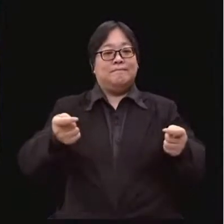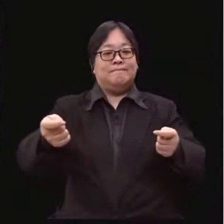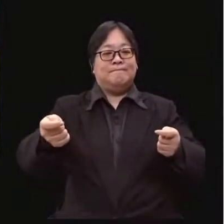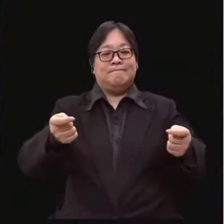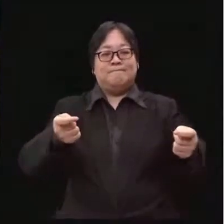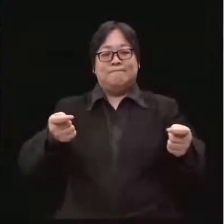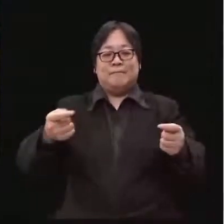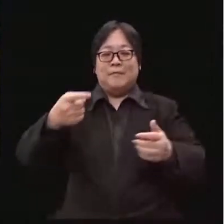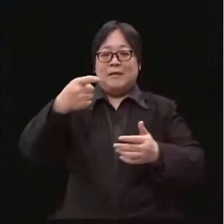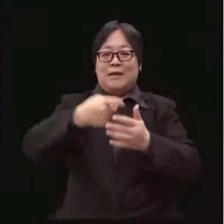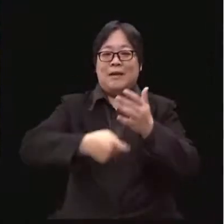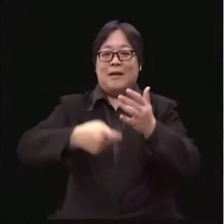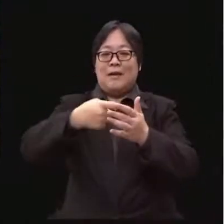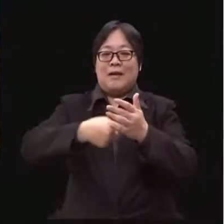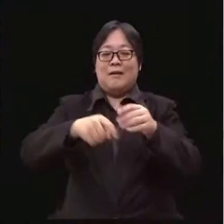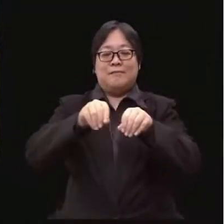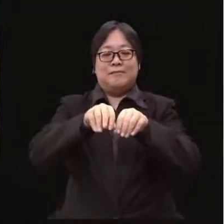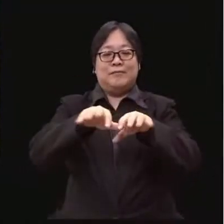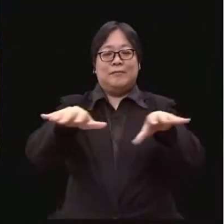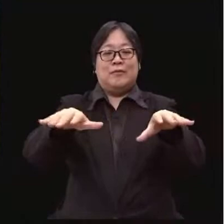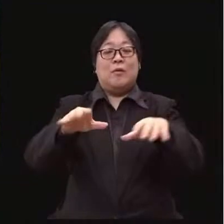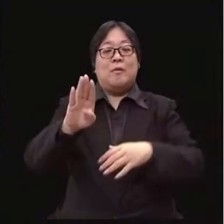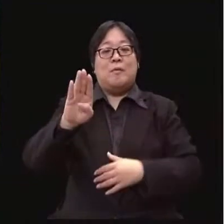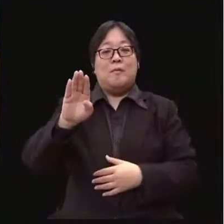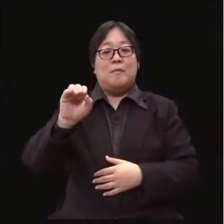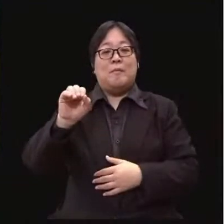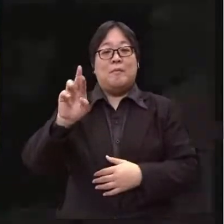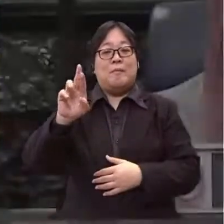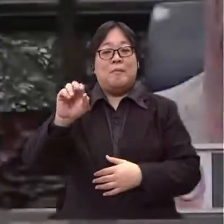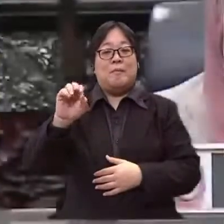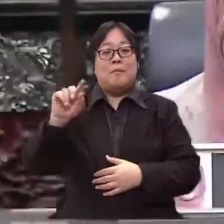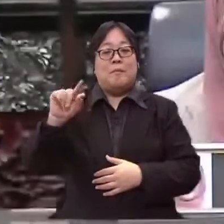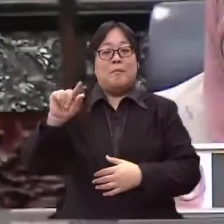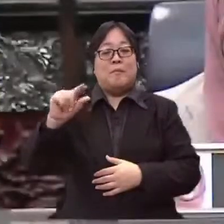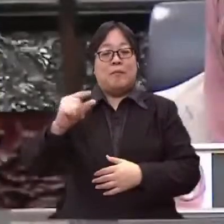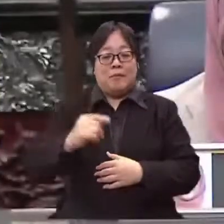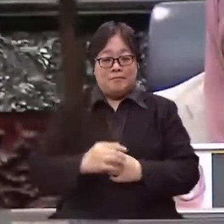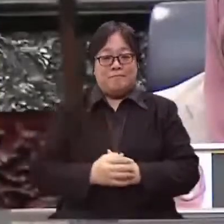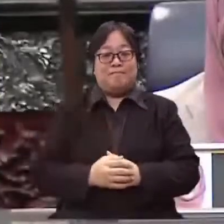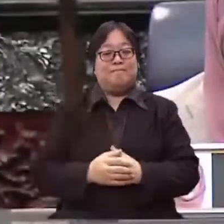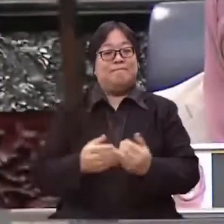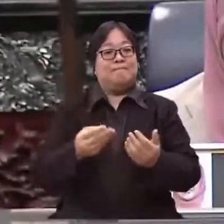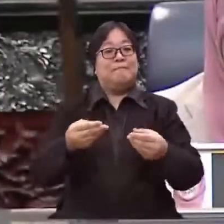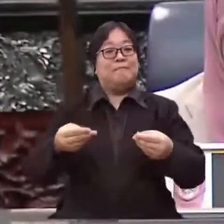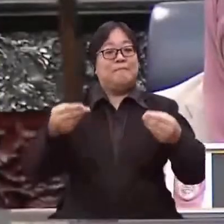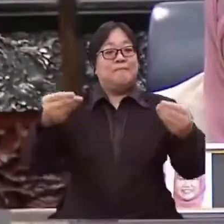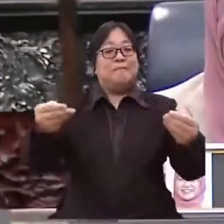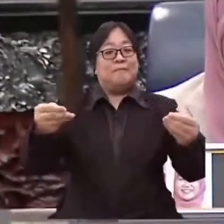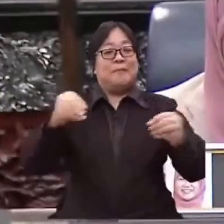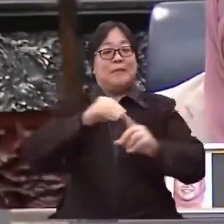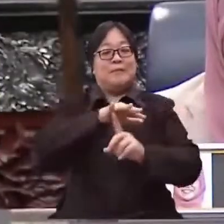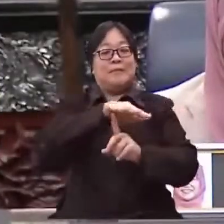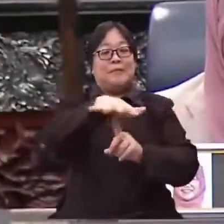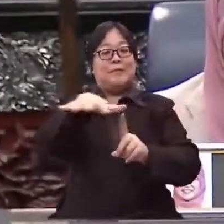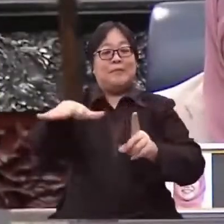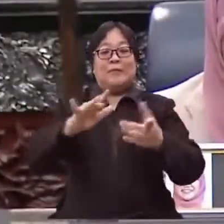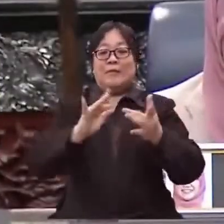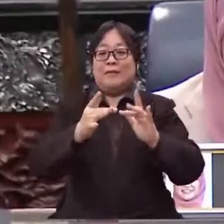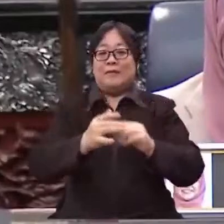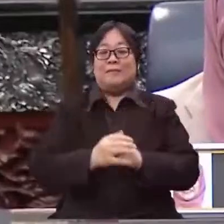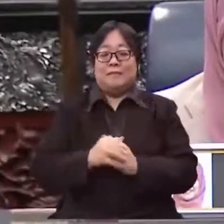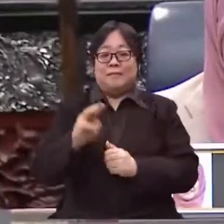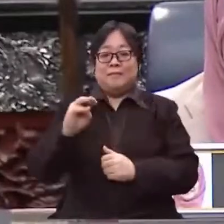harga capaian di peringkat burung ataupun dengan izin full untuk memberi peringatan capaian melalui